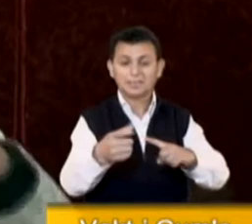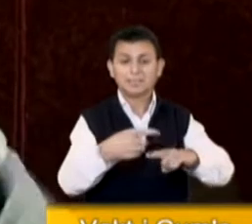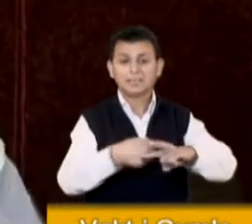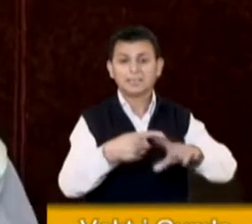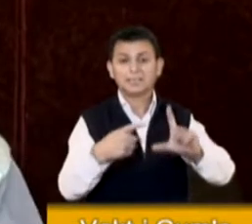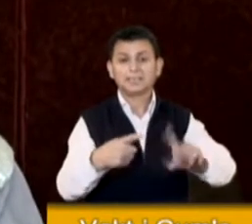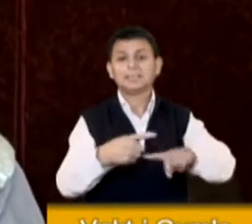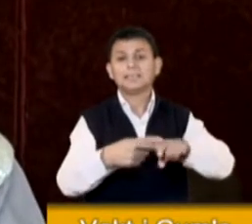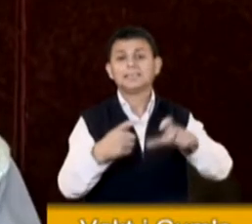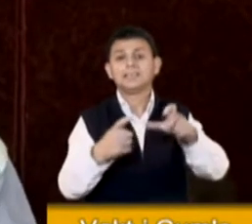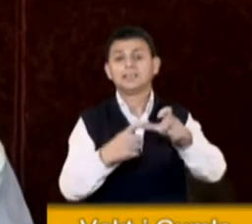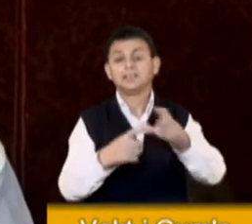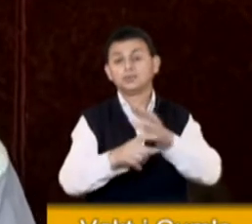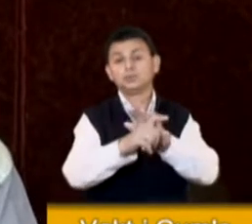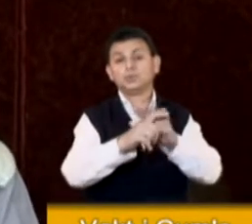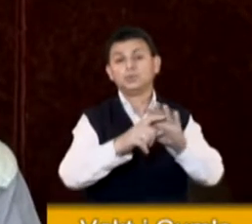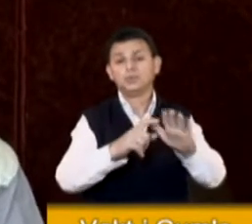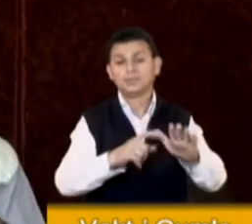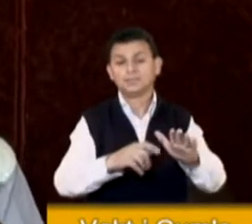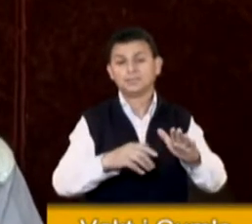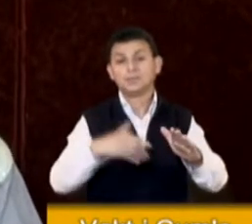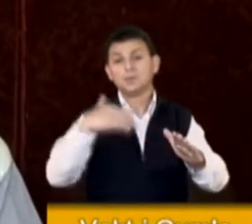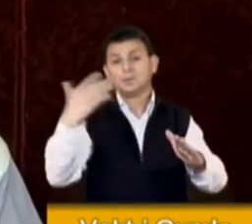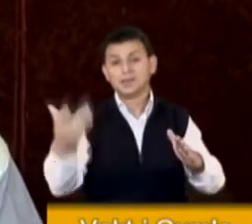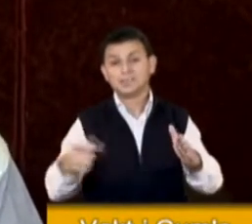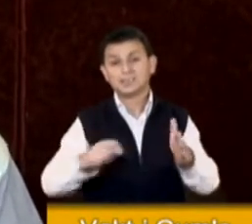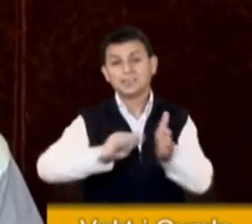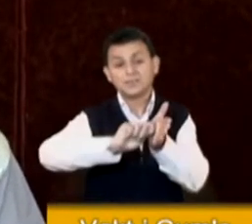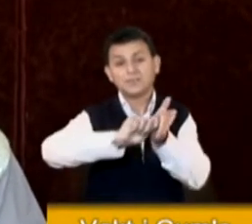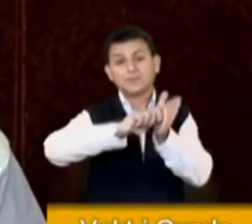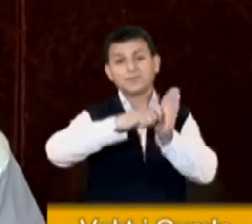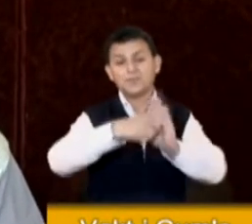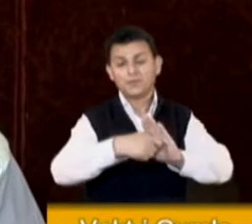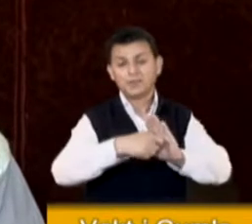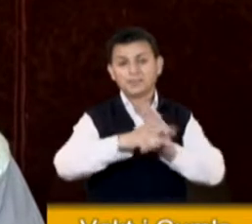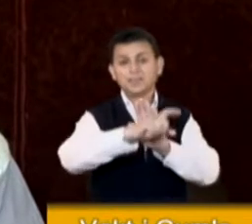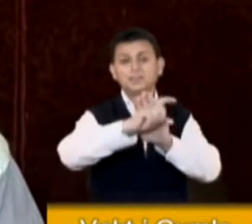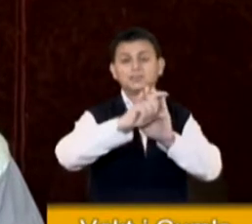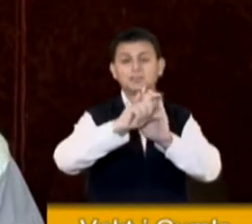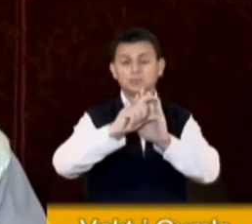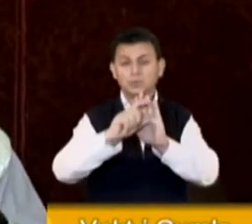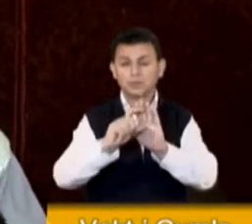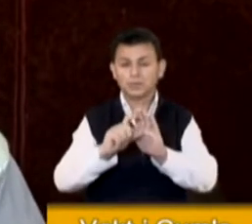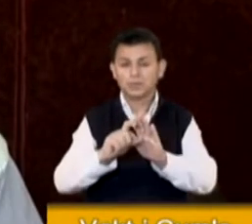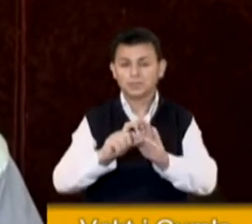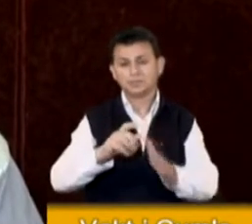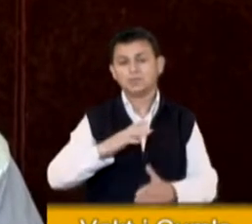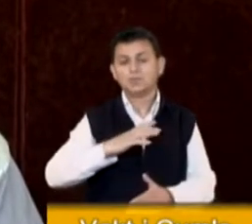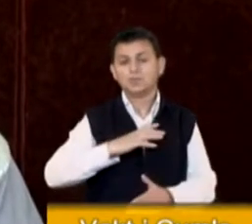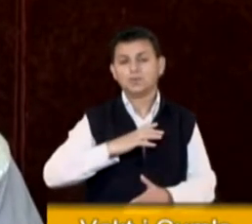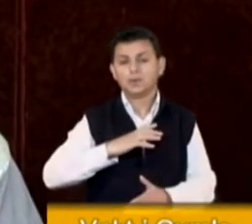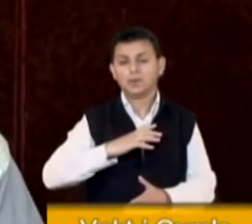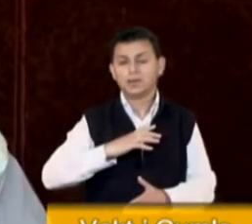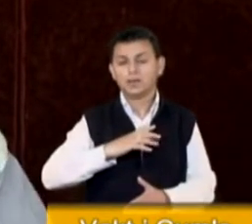de Şafiye'dir. Şifa verendir. Ayet-el Kürsi ve Efendimiz Aleyhisselatü Vesselam'ın okuduğu